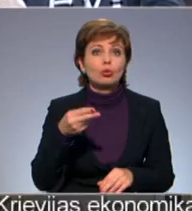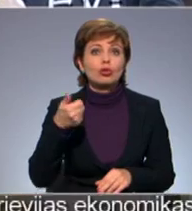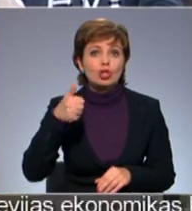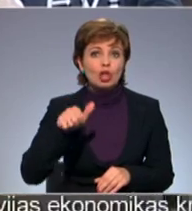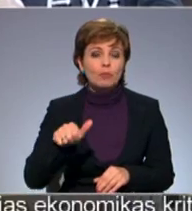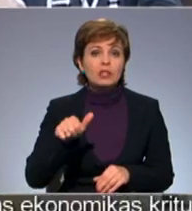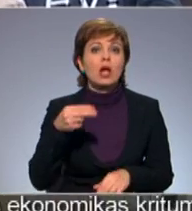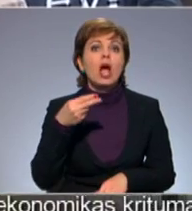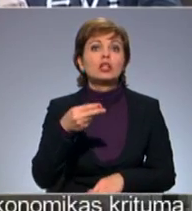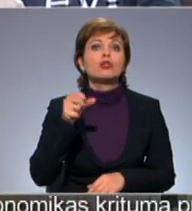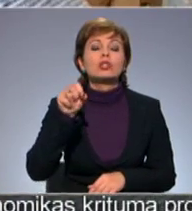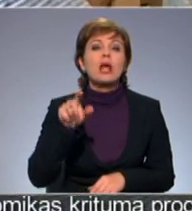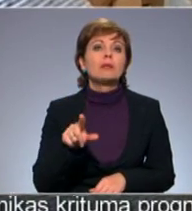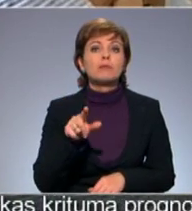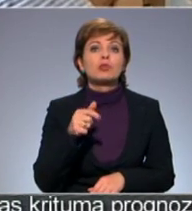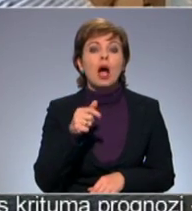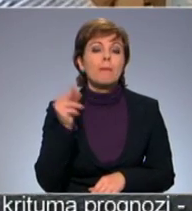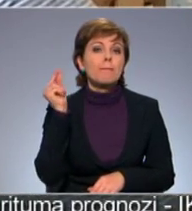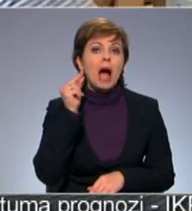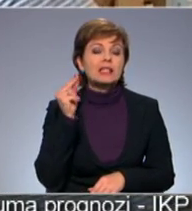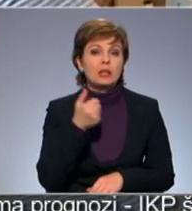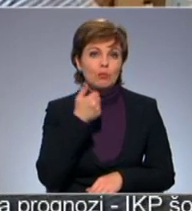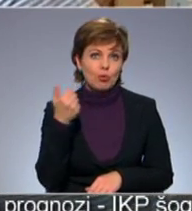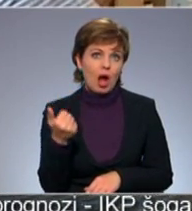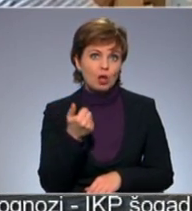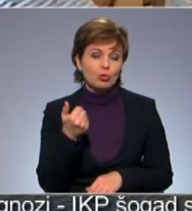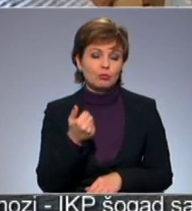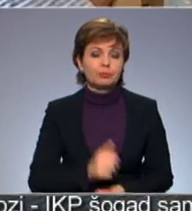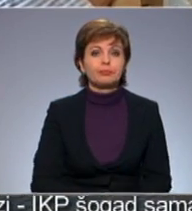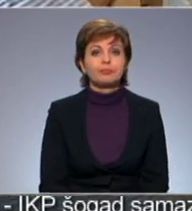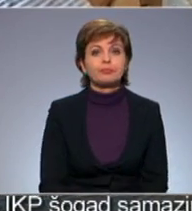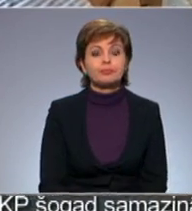2016. 2017. Mācību gadu. Sandra Leitāne, Andrs Pāns, TV Spektrs.